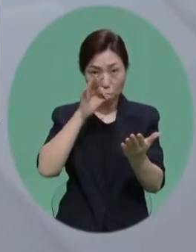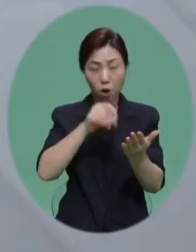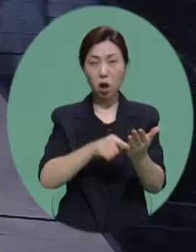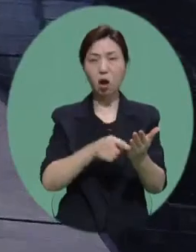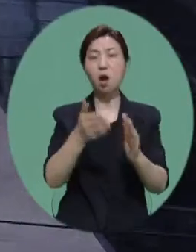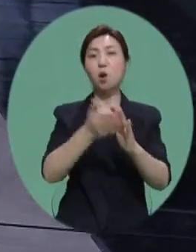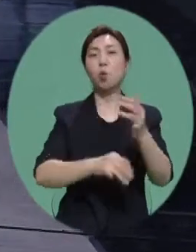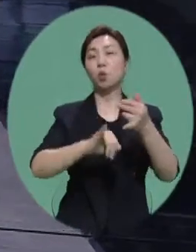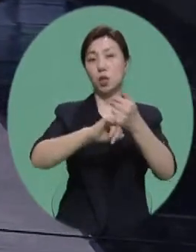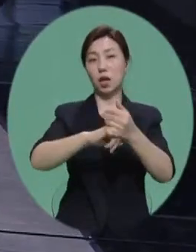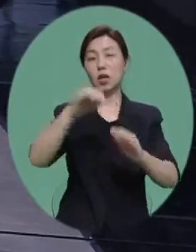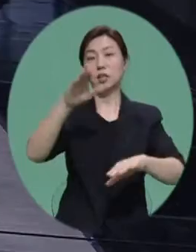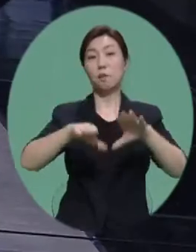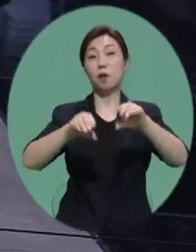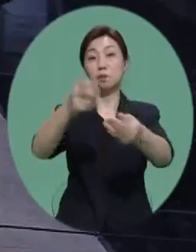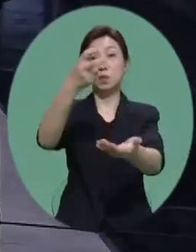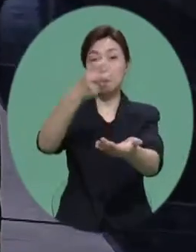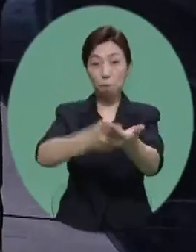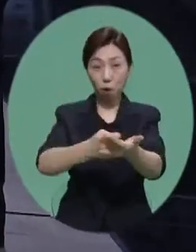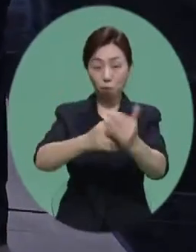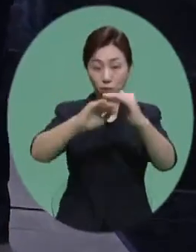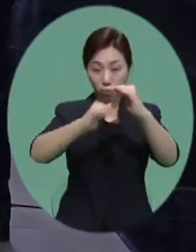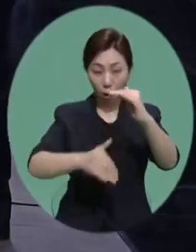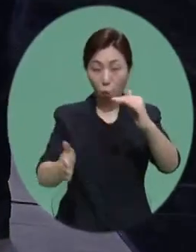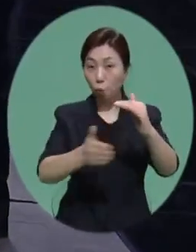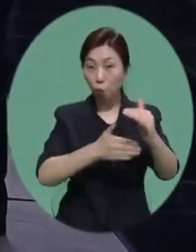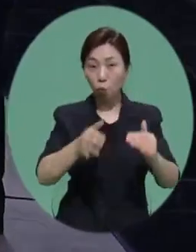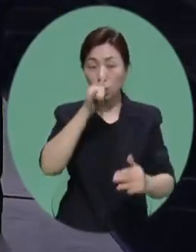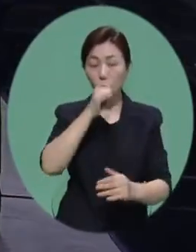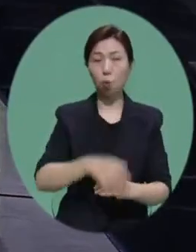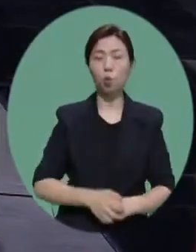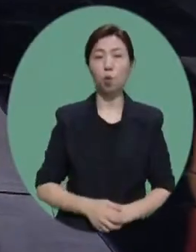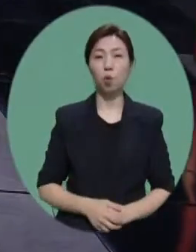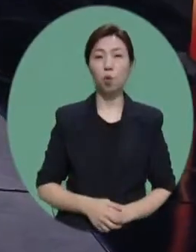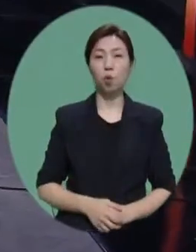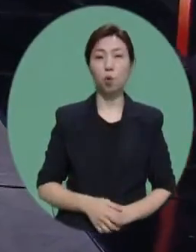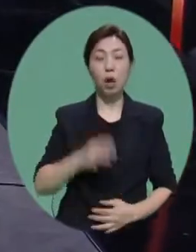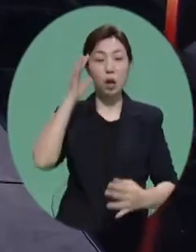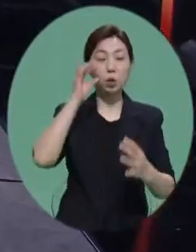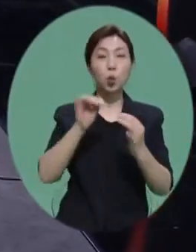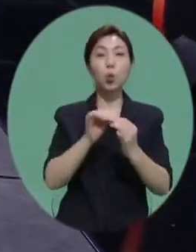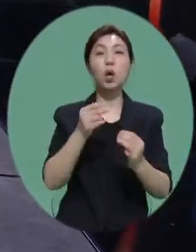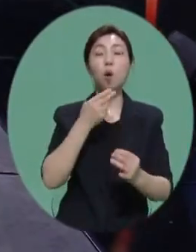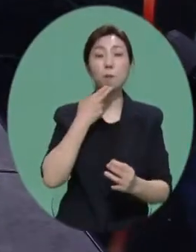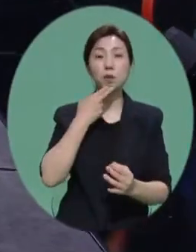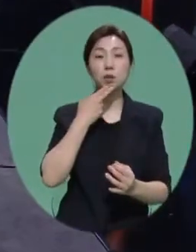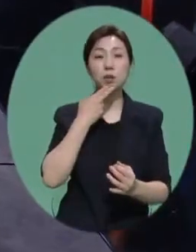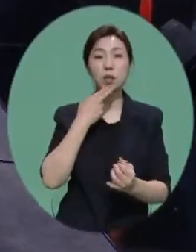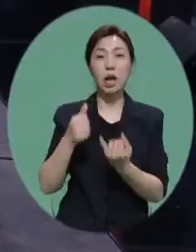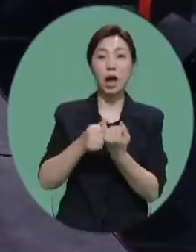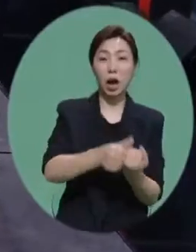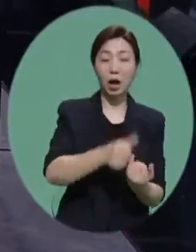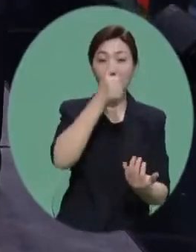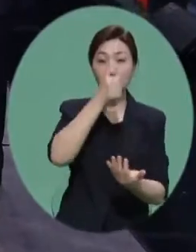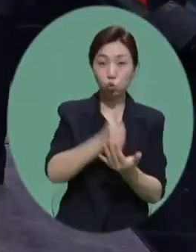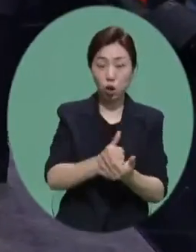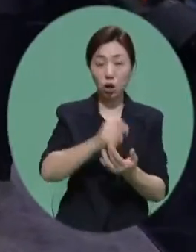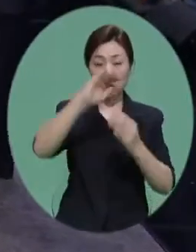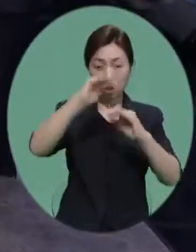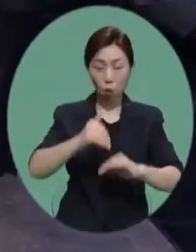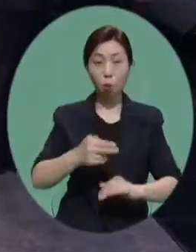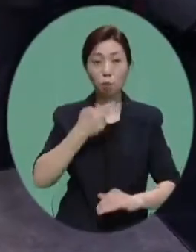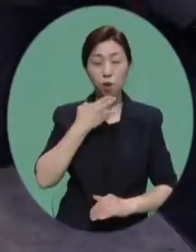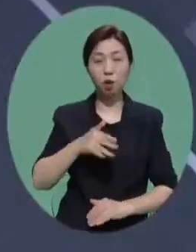에의 차별금지법 또 없고 이동이 강관 제도 입음 찾아볼수가 없어요 그 일단 차별금지법